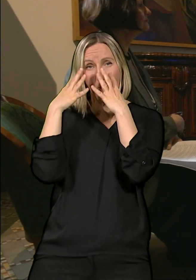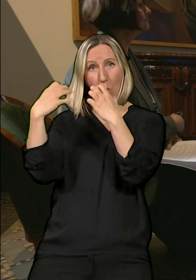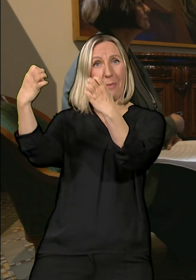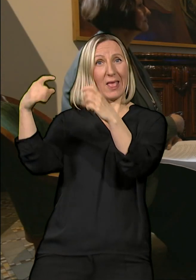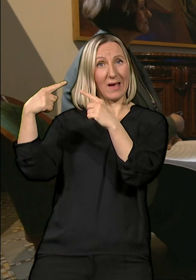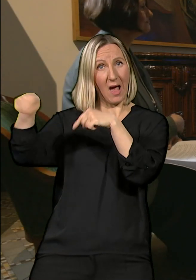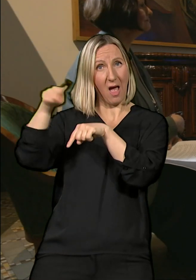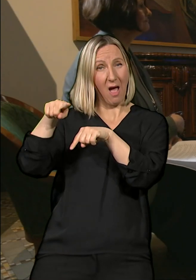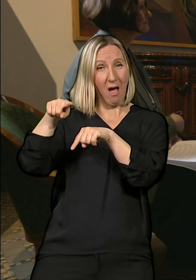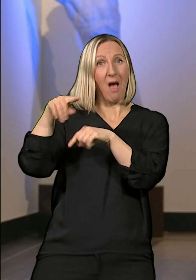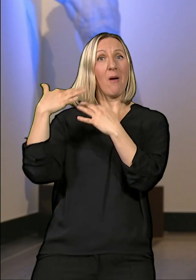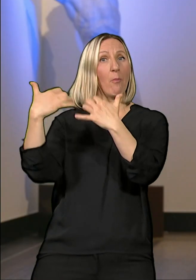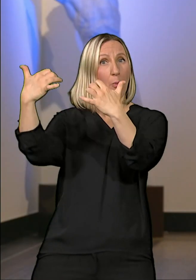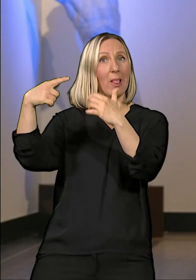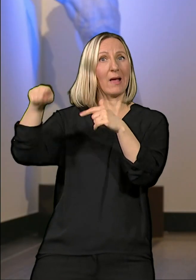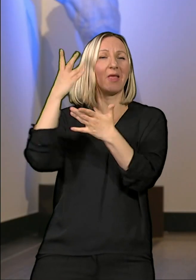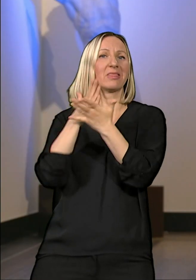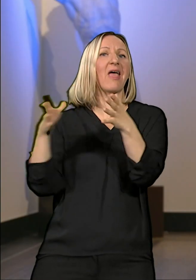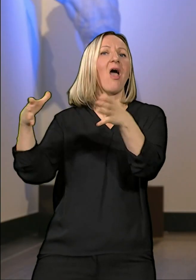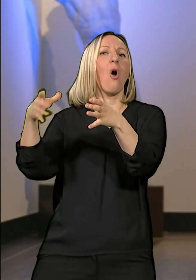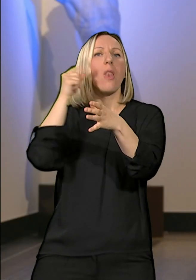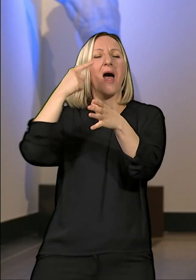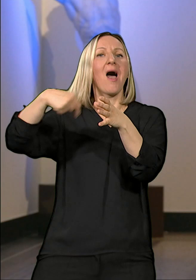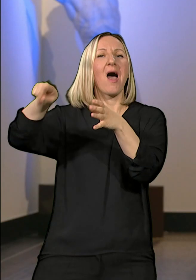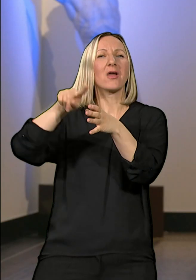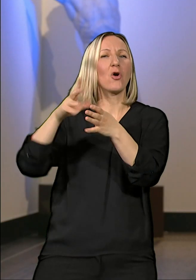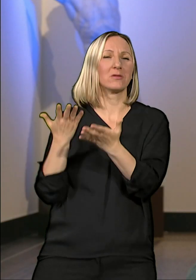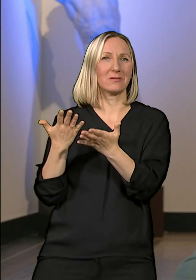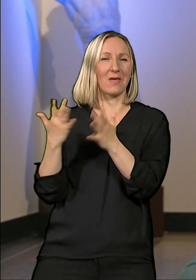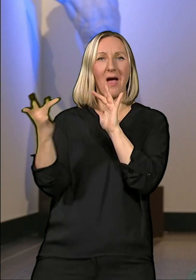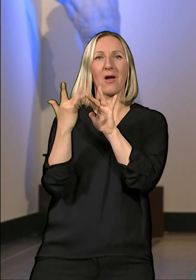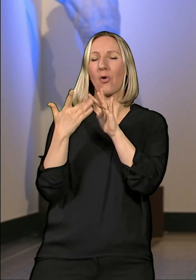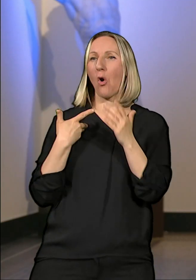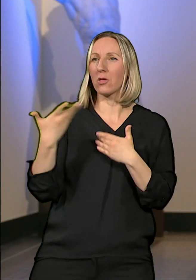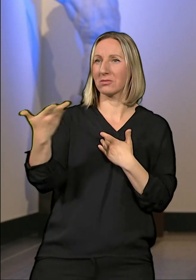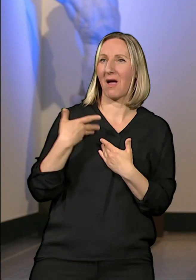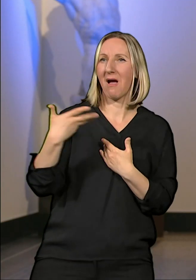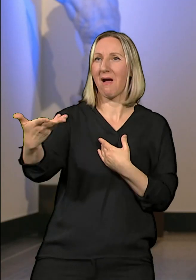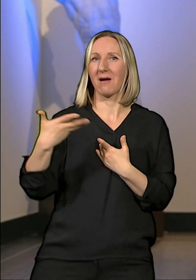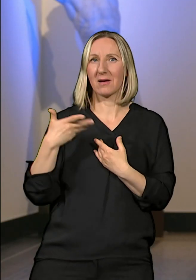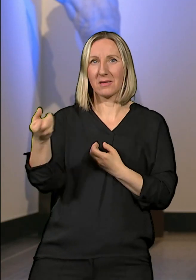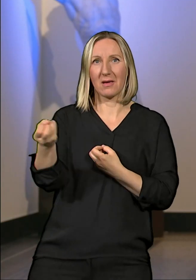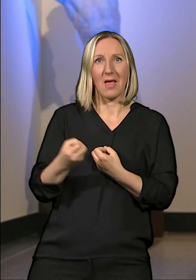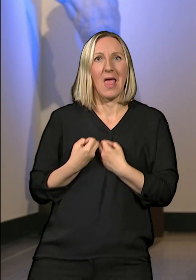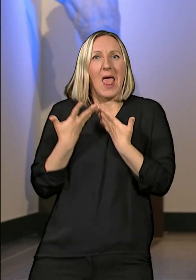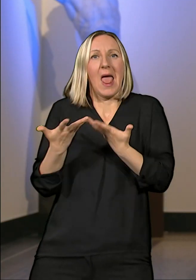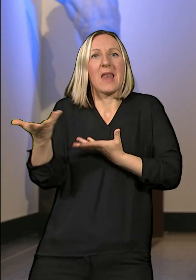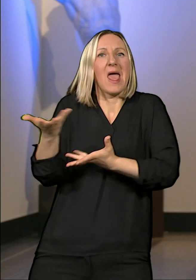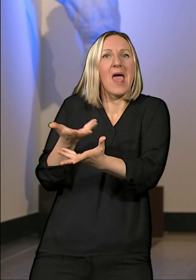kontakt sa jednim uzorkom naroda. I onda nekako u toj energiji koju